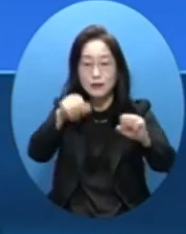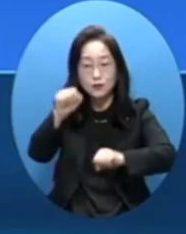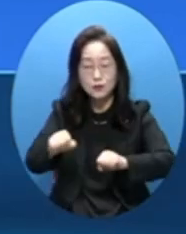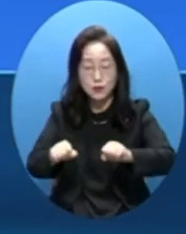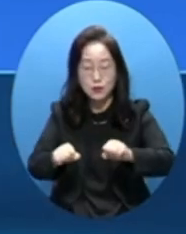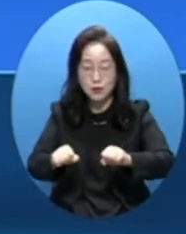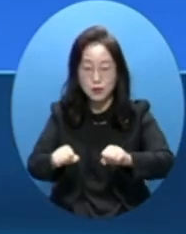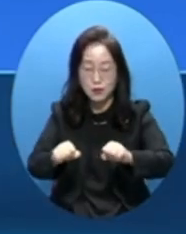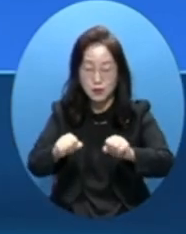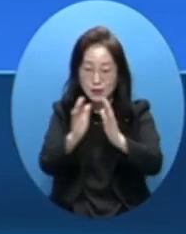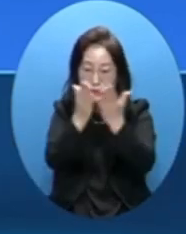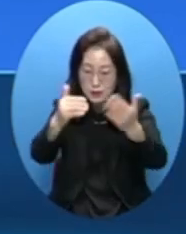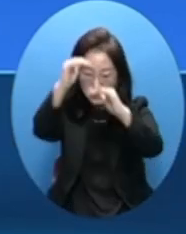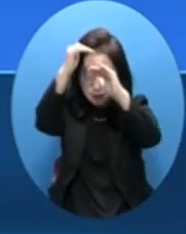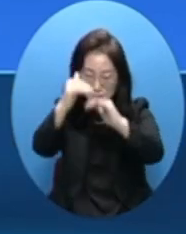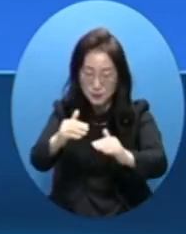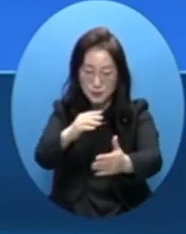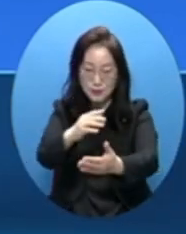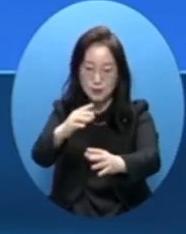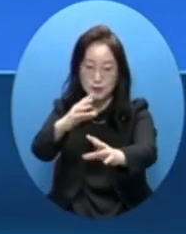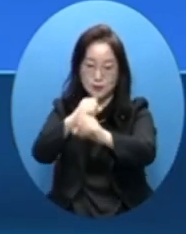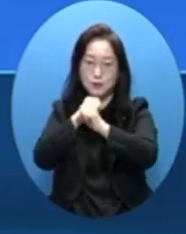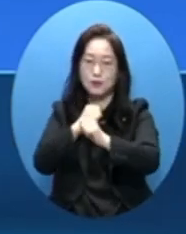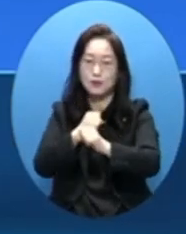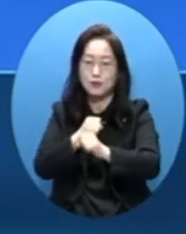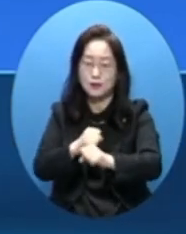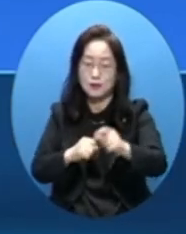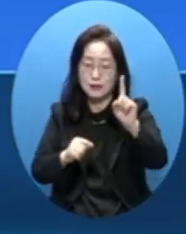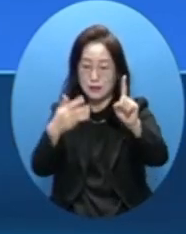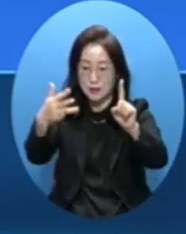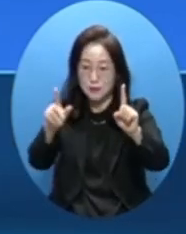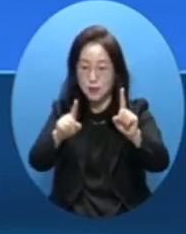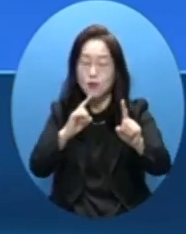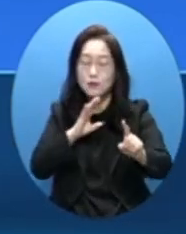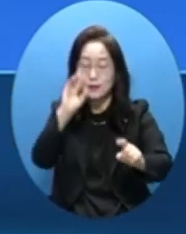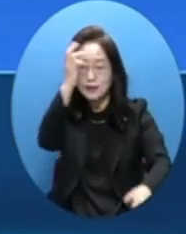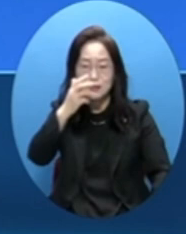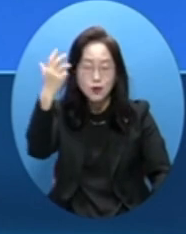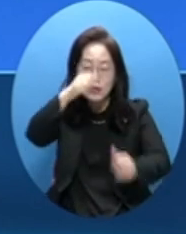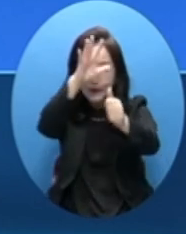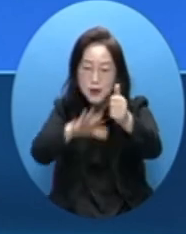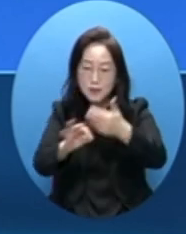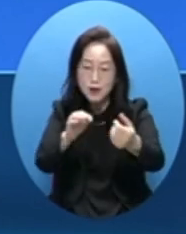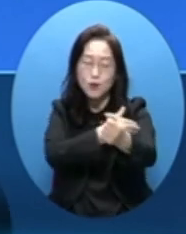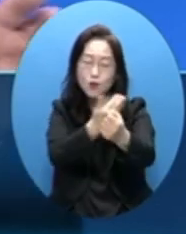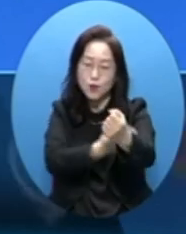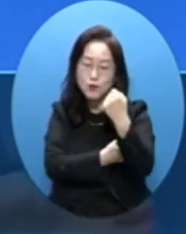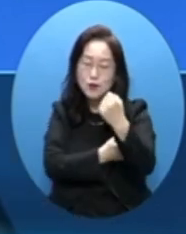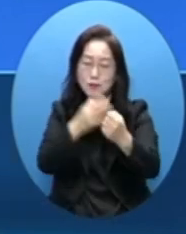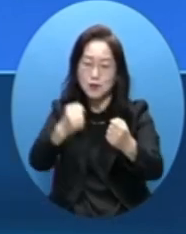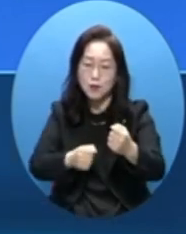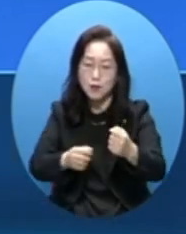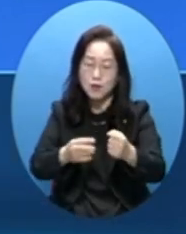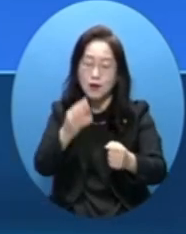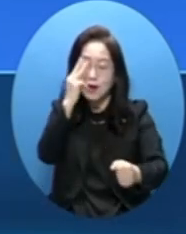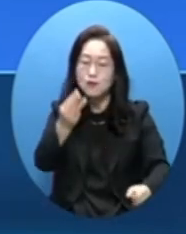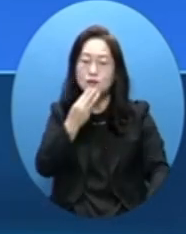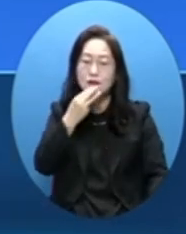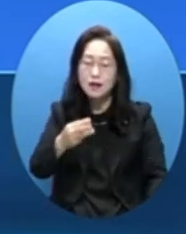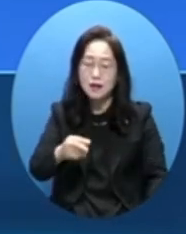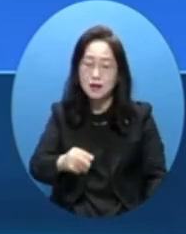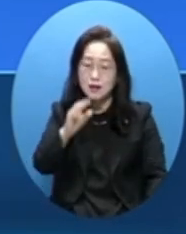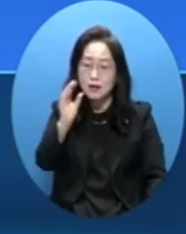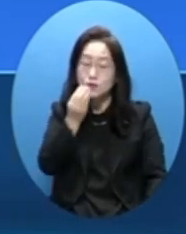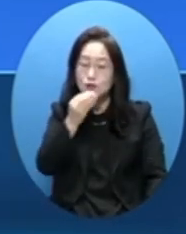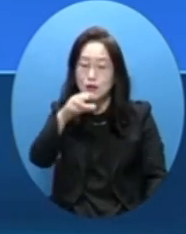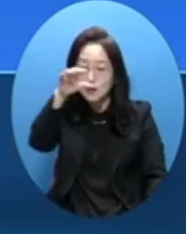요들이 되는 사도행전 1장 8절은 이와 같이 말씀합니다. 오직 성령이 너희에게 마시면 너희가 권능을 받고 예루살렘과 온 유대와